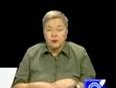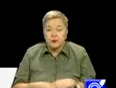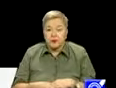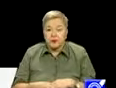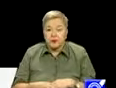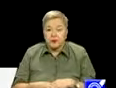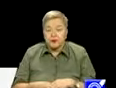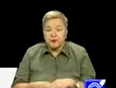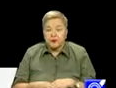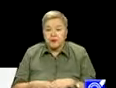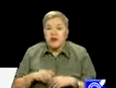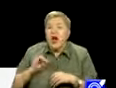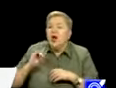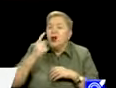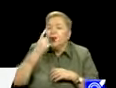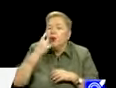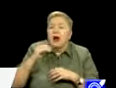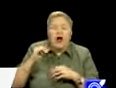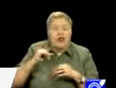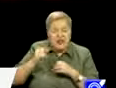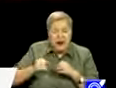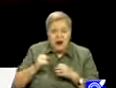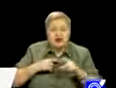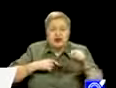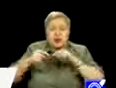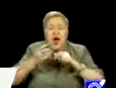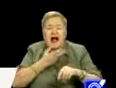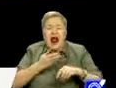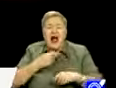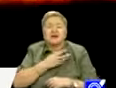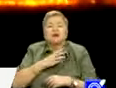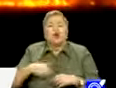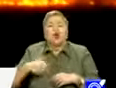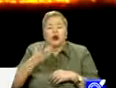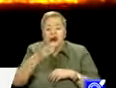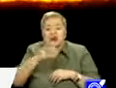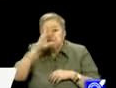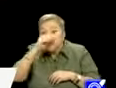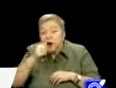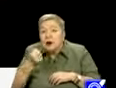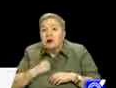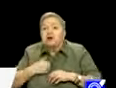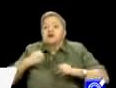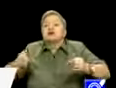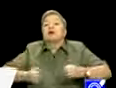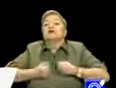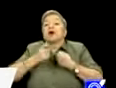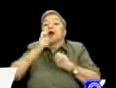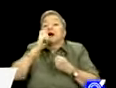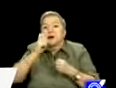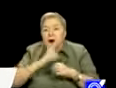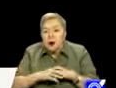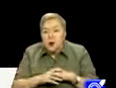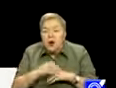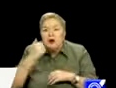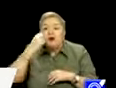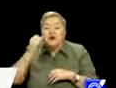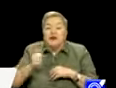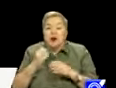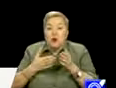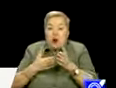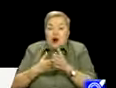pfai la torii din cu un tren care circula pe ruta Galați București sau trăit aseară momente de groază când garnitura ajuns în dreptul